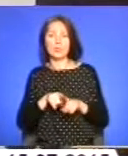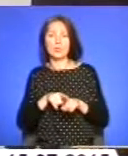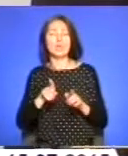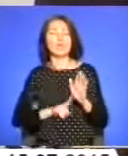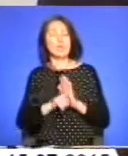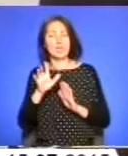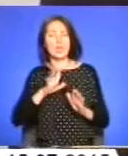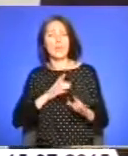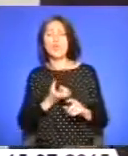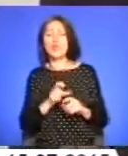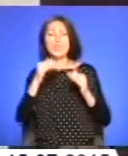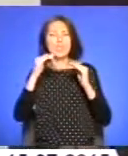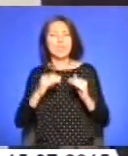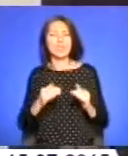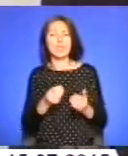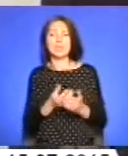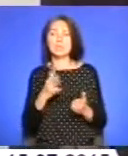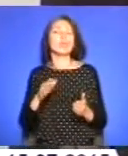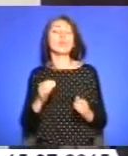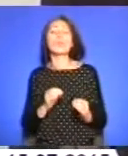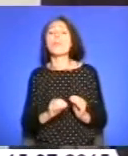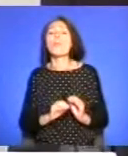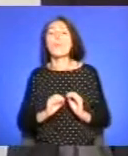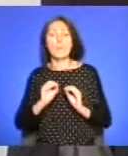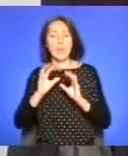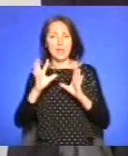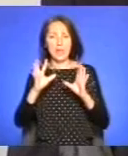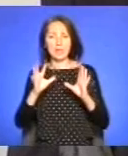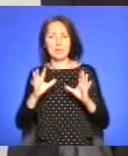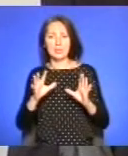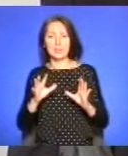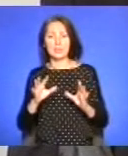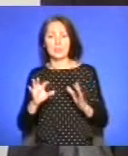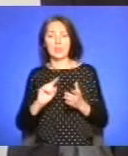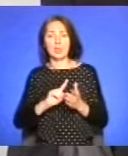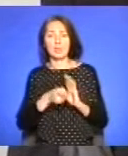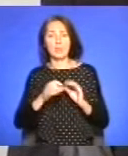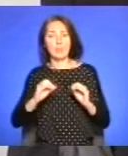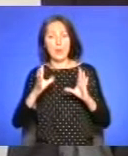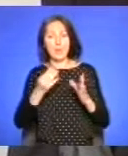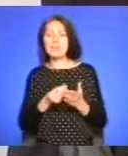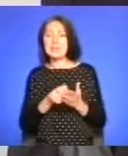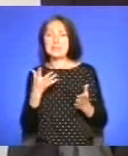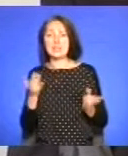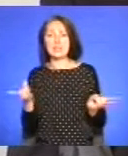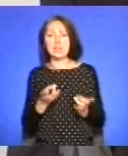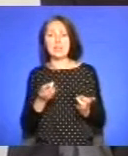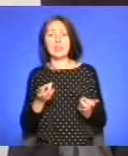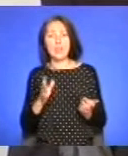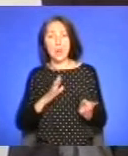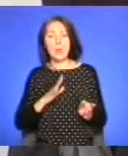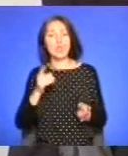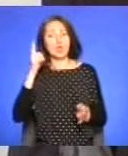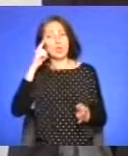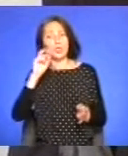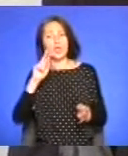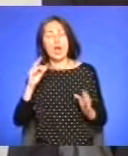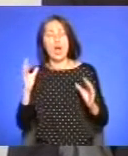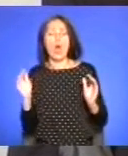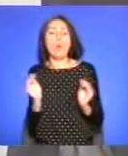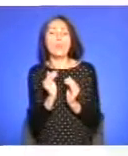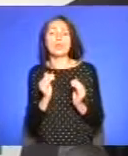они резко поднялись. И надо было думать, и как уменьшать эти расходы